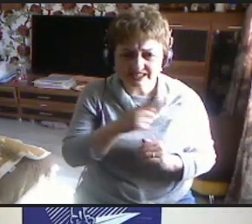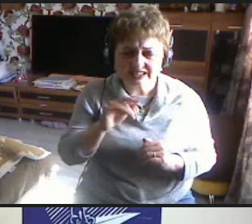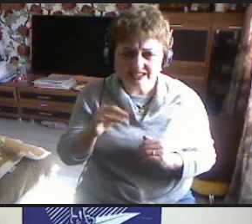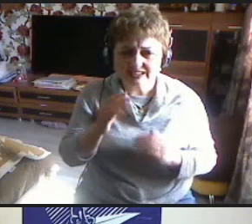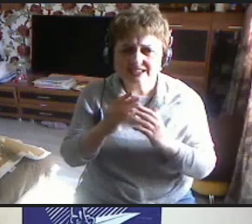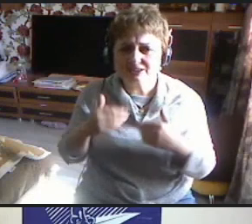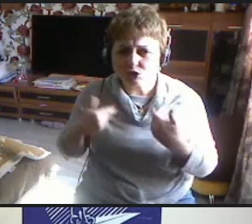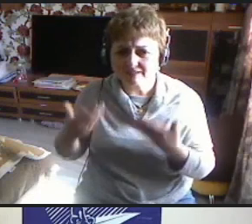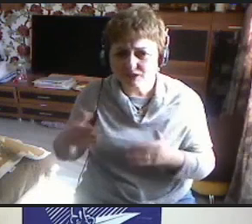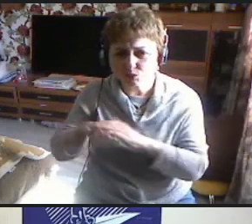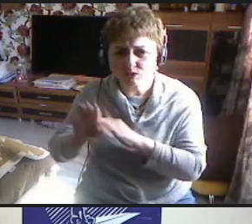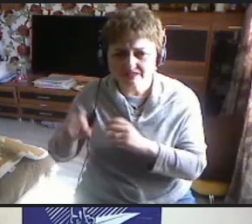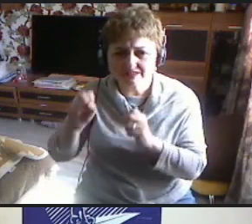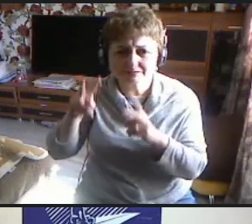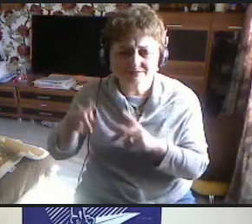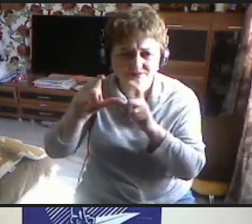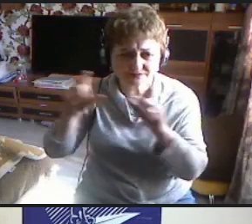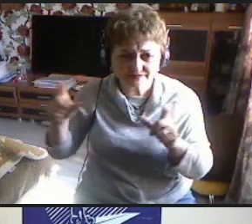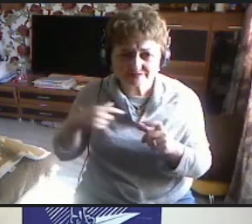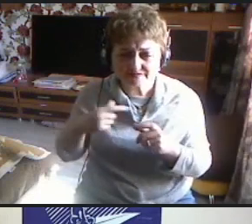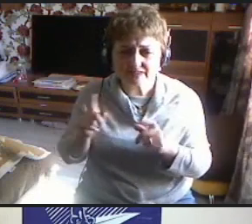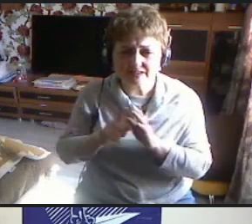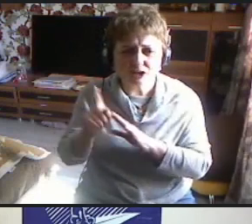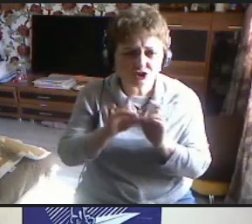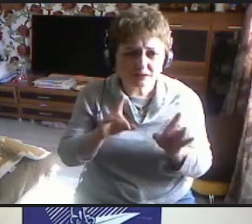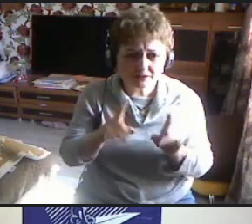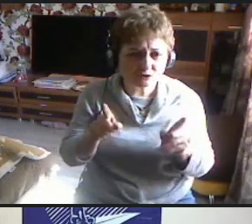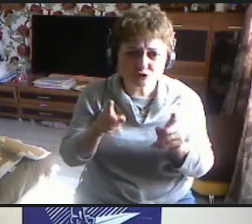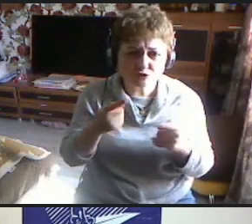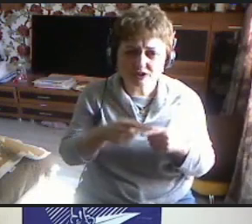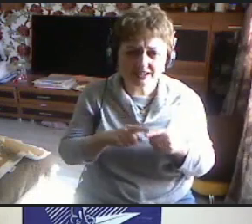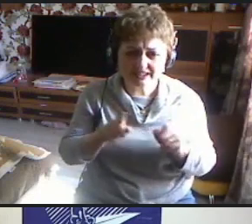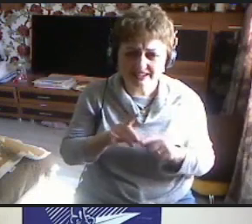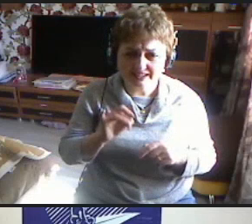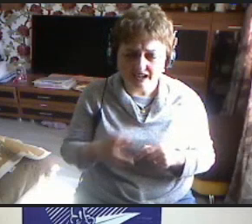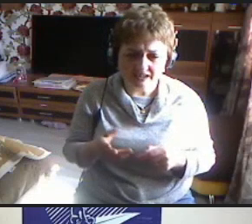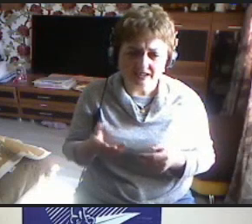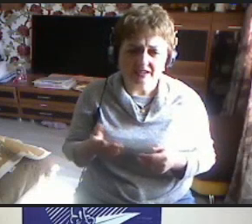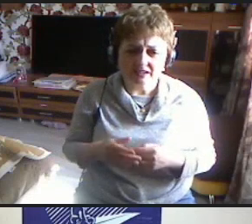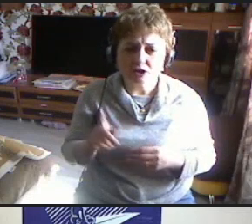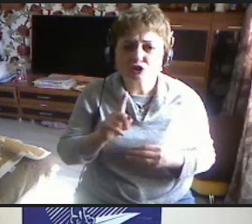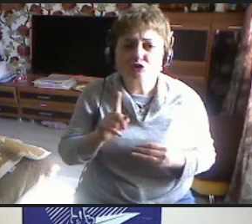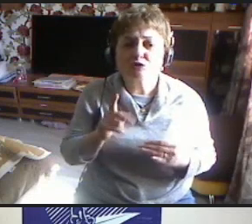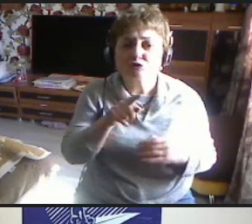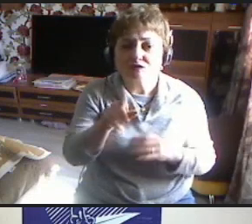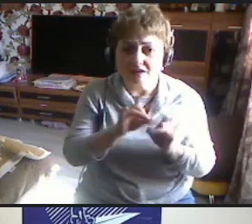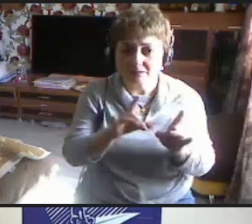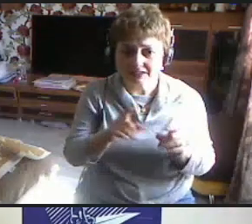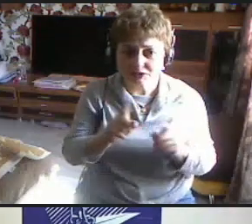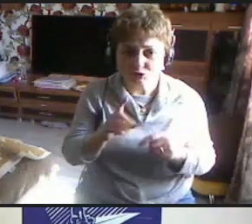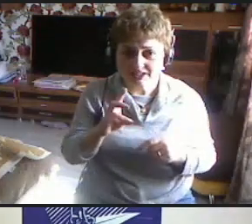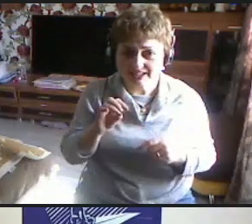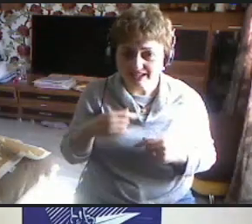школу. Устали объяснять, что это не так. Ну, я не знаю, что вы объясняете, что не так. Я могу только вот